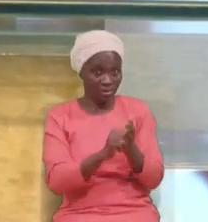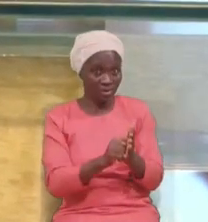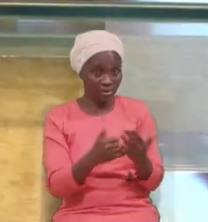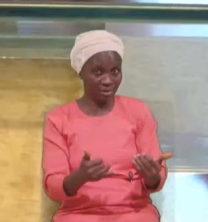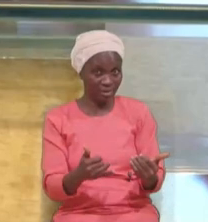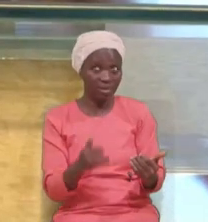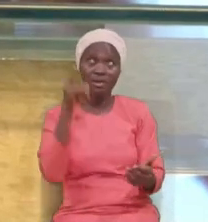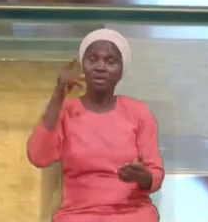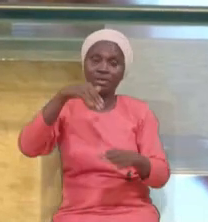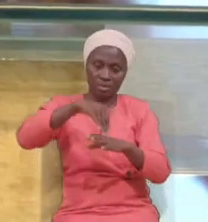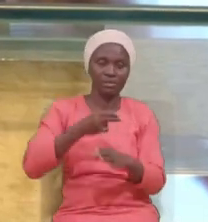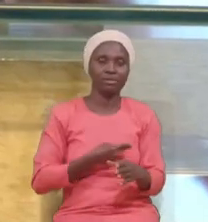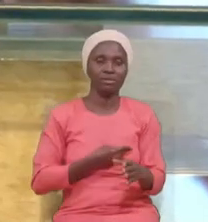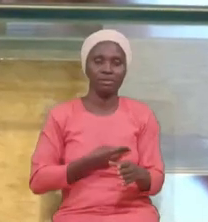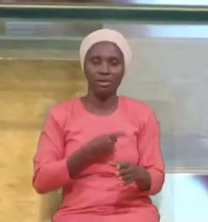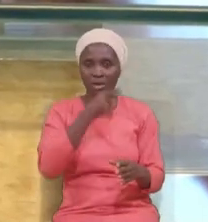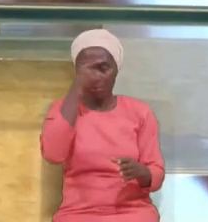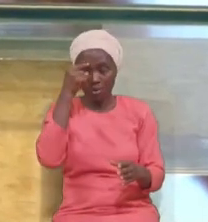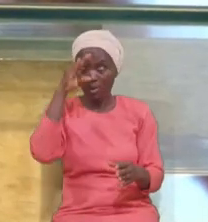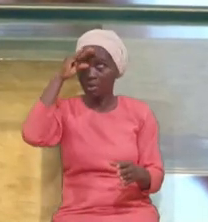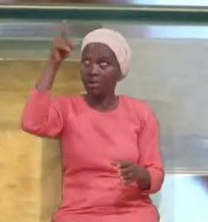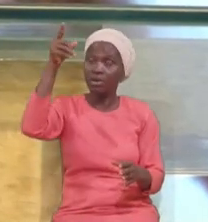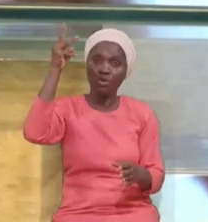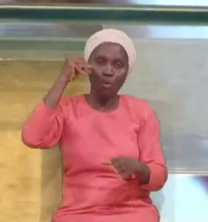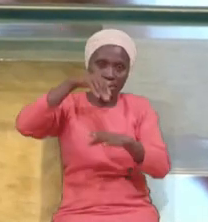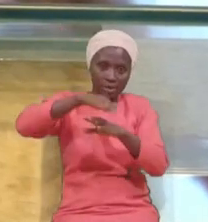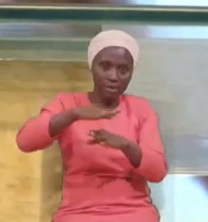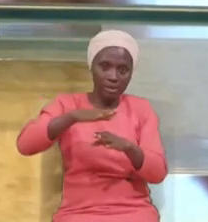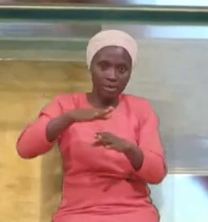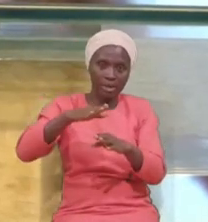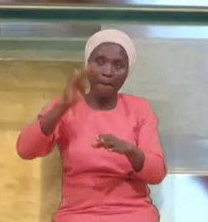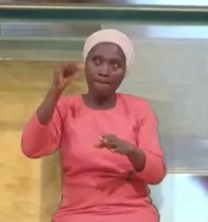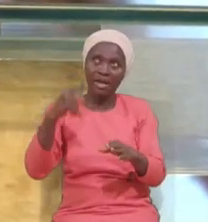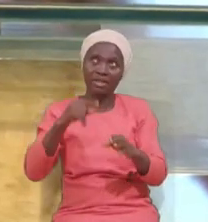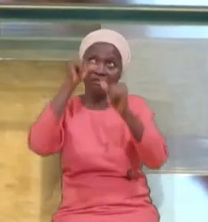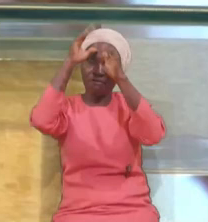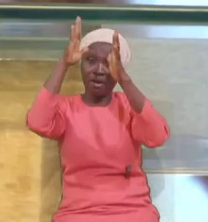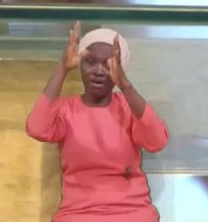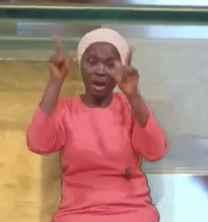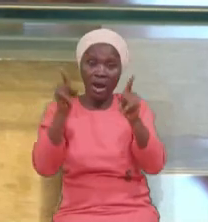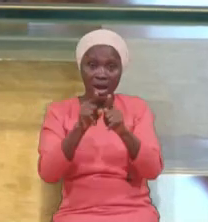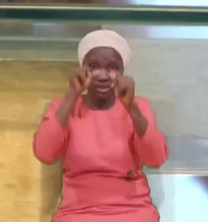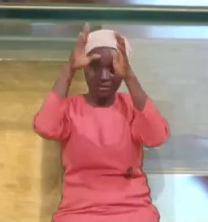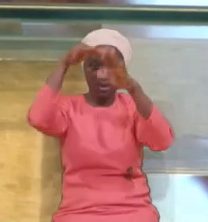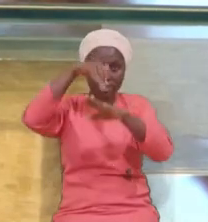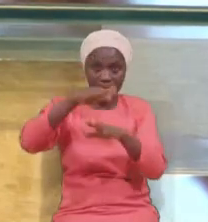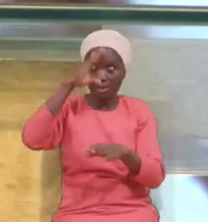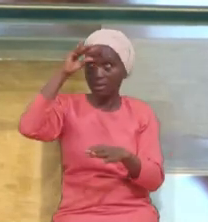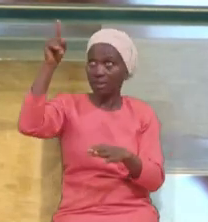maintenant, et nous envoie. Parce qu'il dit, comme le Père l'a envoyé dans le monde,